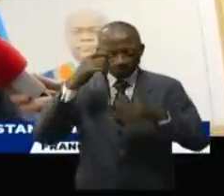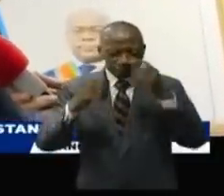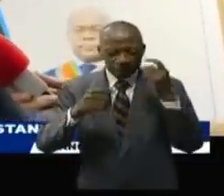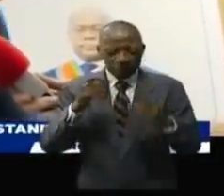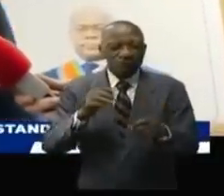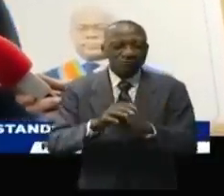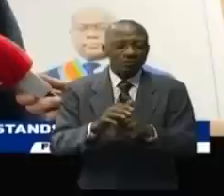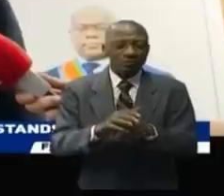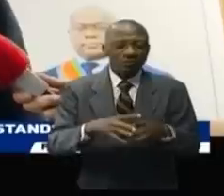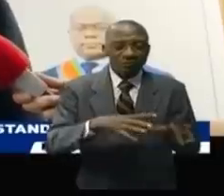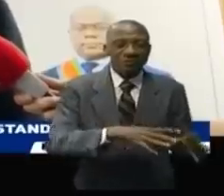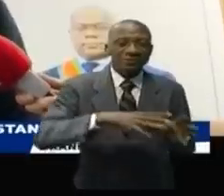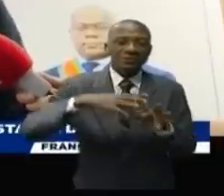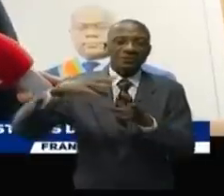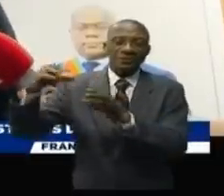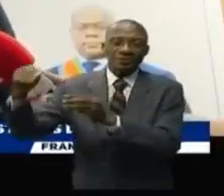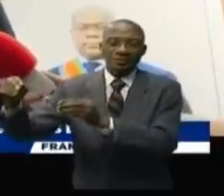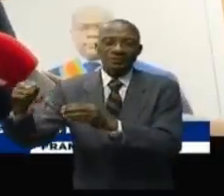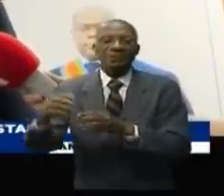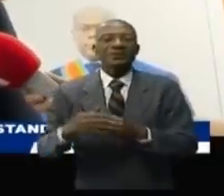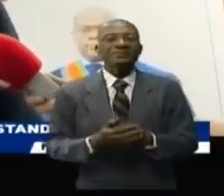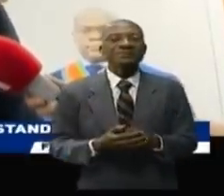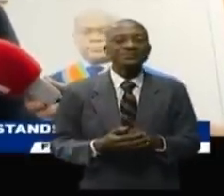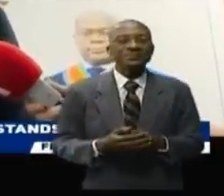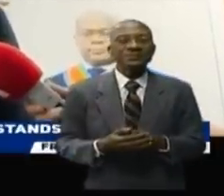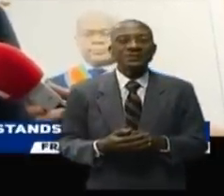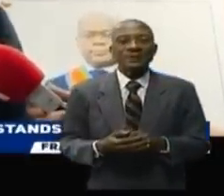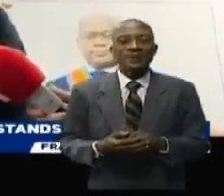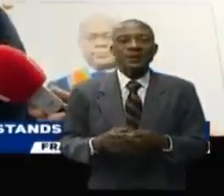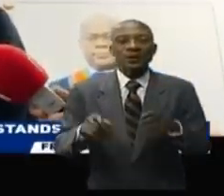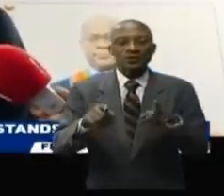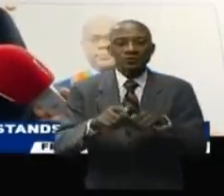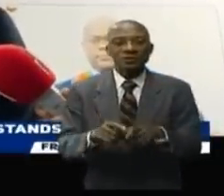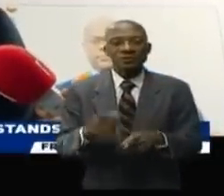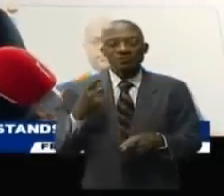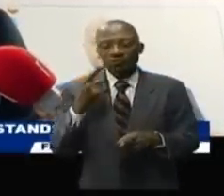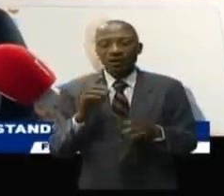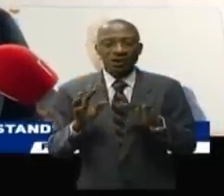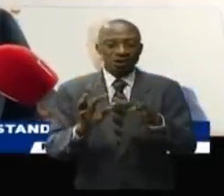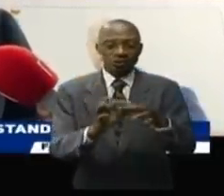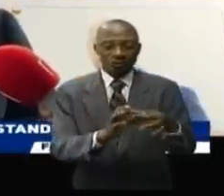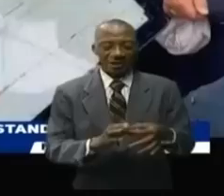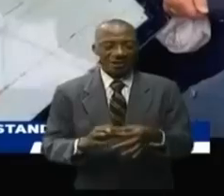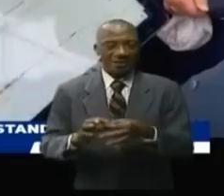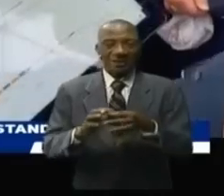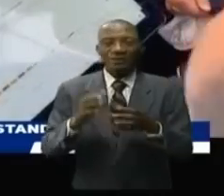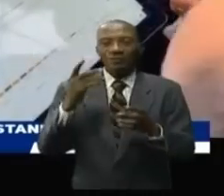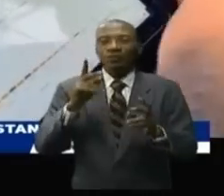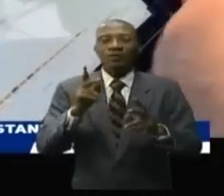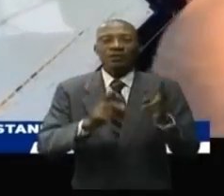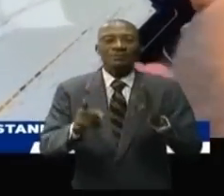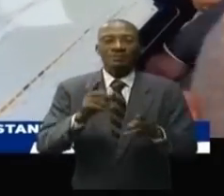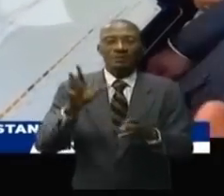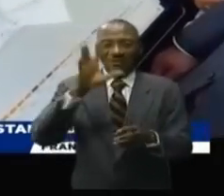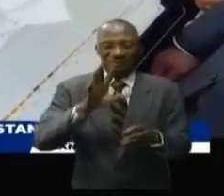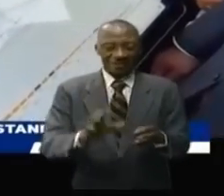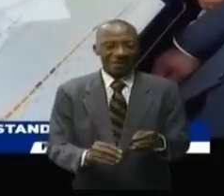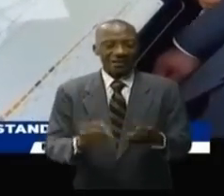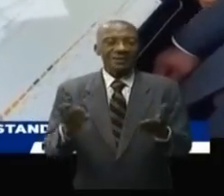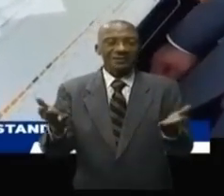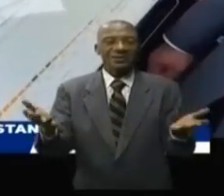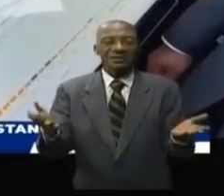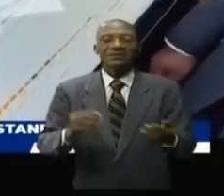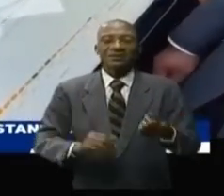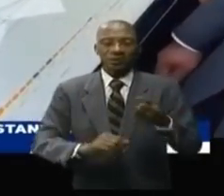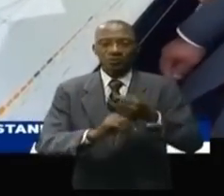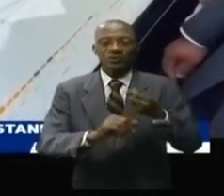Et cette solidarité que nous voulons pour que tout le monde s'implique, pour que nous puissions avoir une résolution de cette question